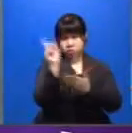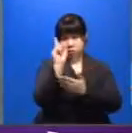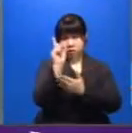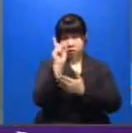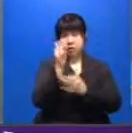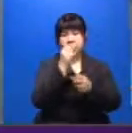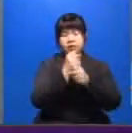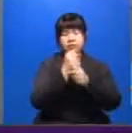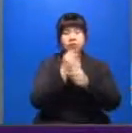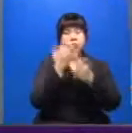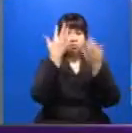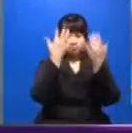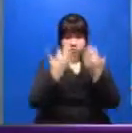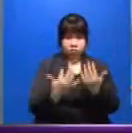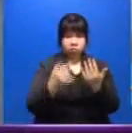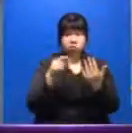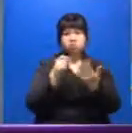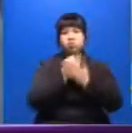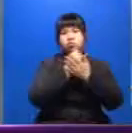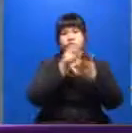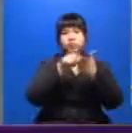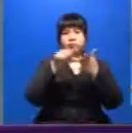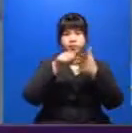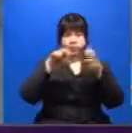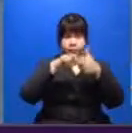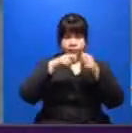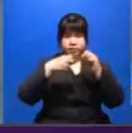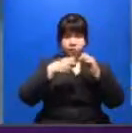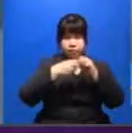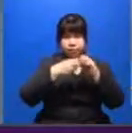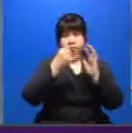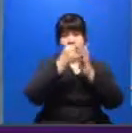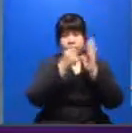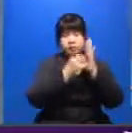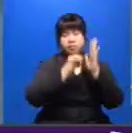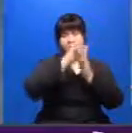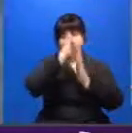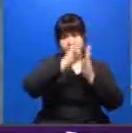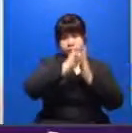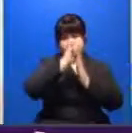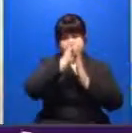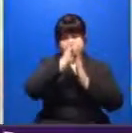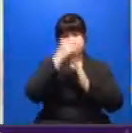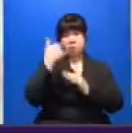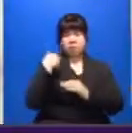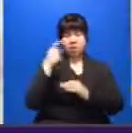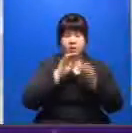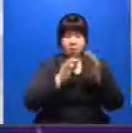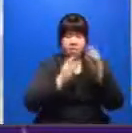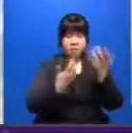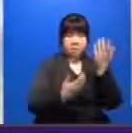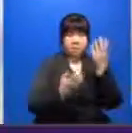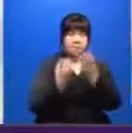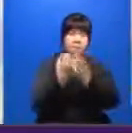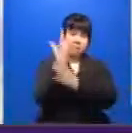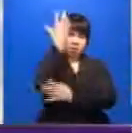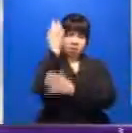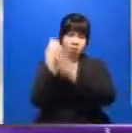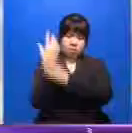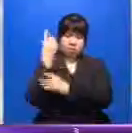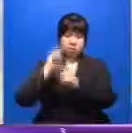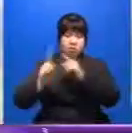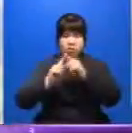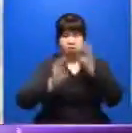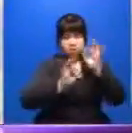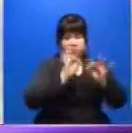ทำฝนหลวงแก้ปัญหาหมอกควันซึ่งในจังหวัดเชียงใหม่ค่ะเกิดไฟไหม้สะเอ่อเกิดไฟไหม้ป่าสะสมแล้วถึง